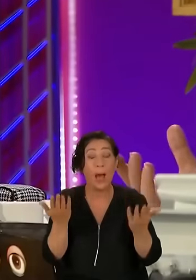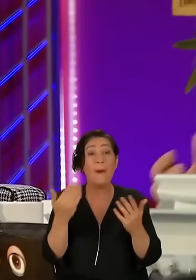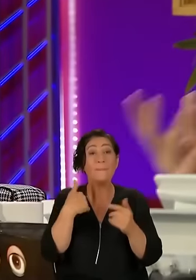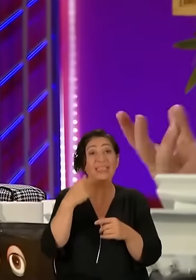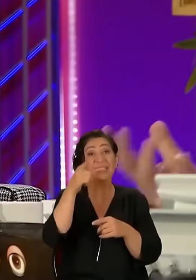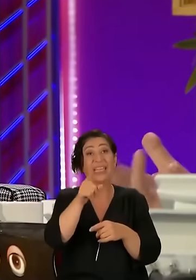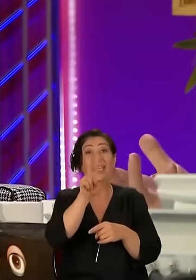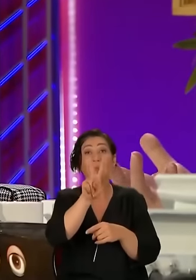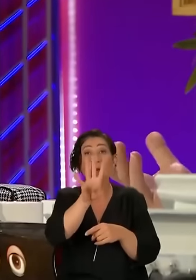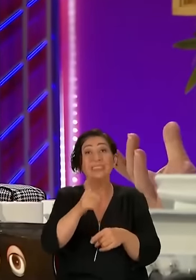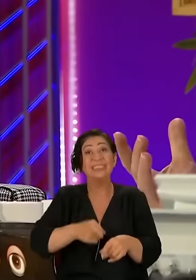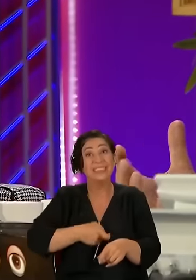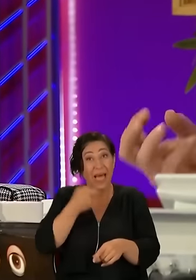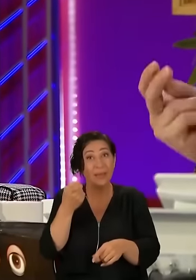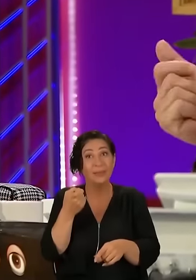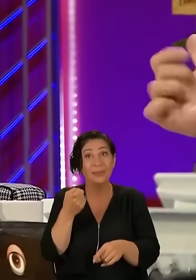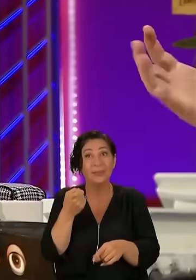ben seni 24 saat